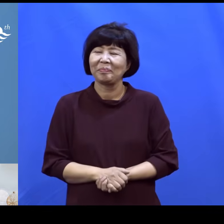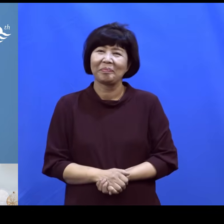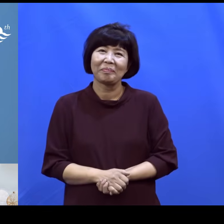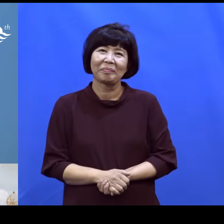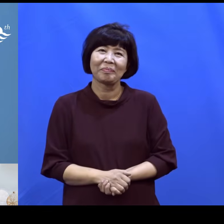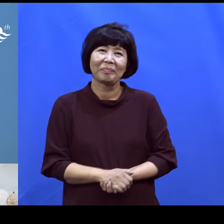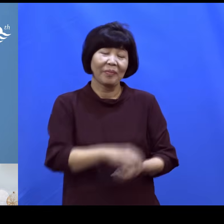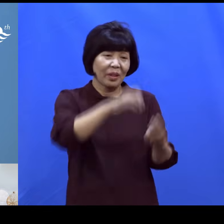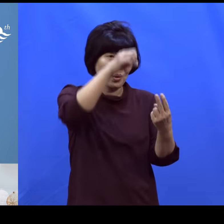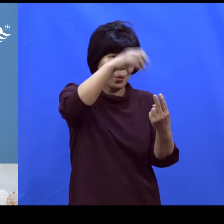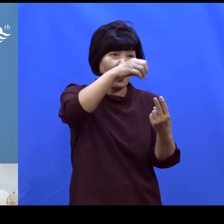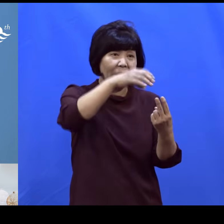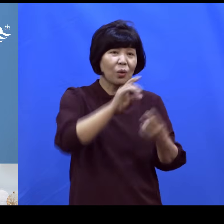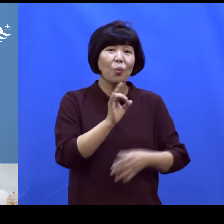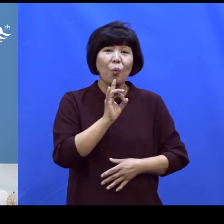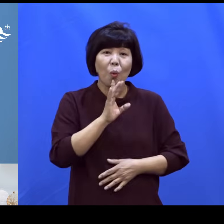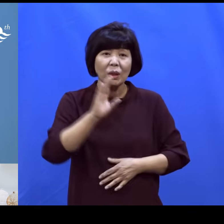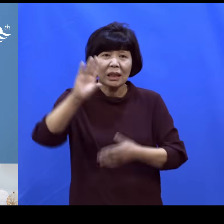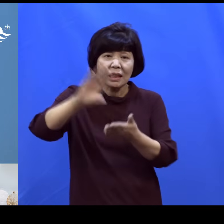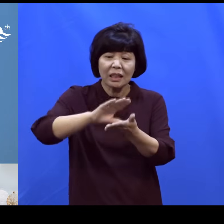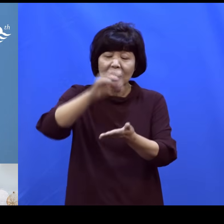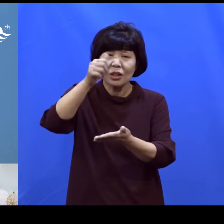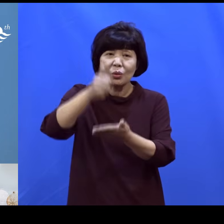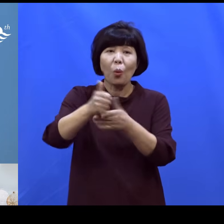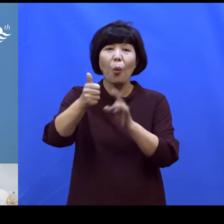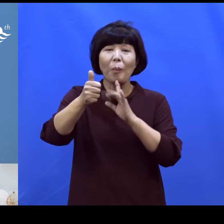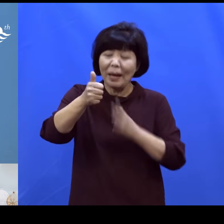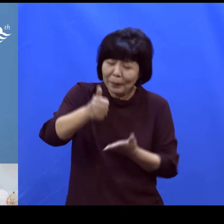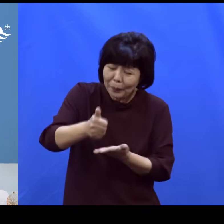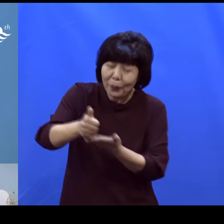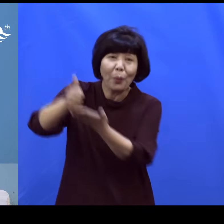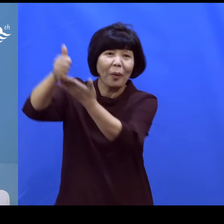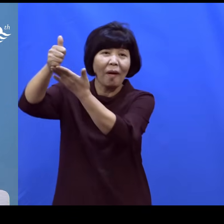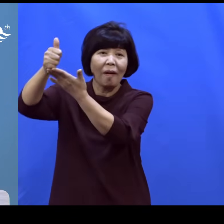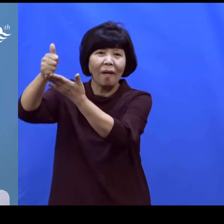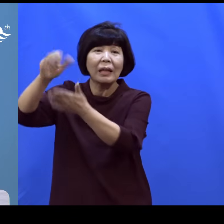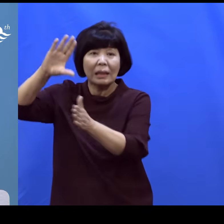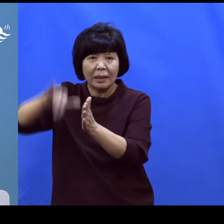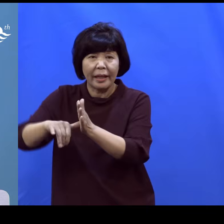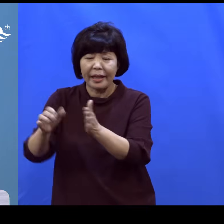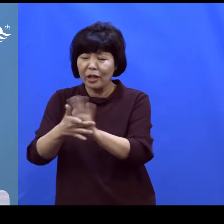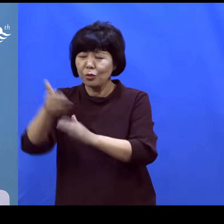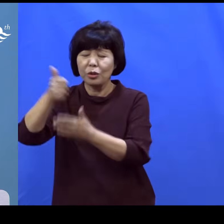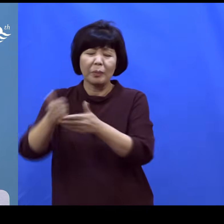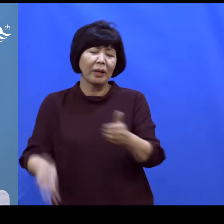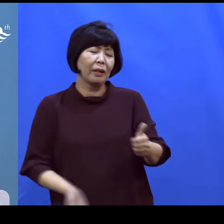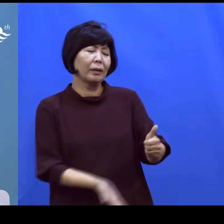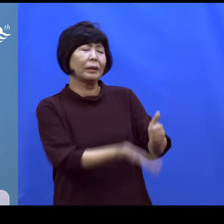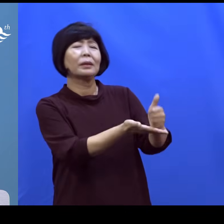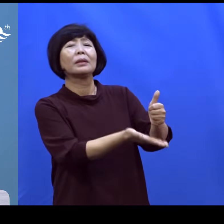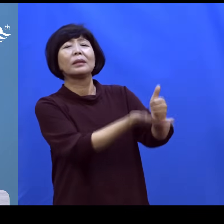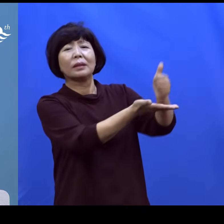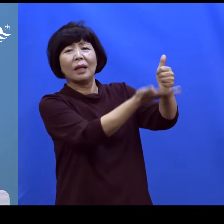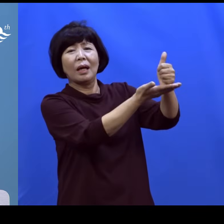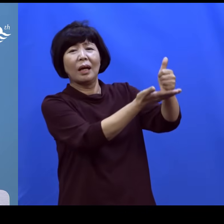요한은 그리스도만 높였어요. 신기해요. 그리스도만 높였는데 그에 대한 주님의称颂이 뭐예요? 주님은 그를